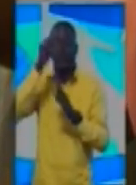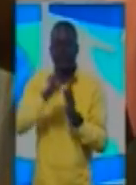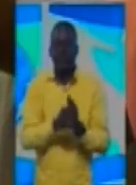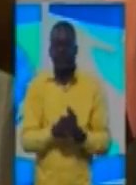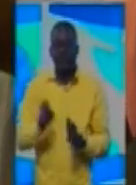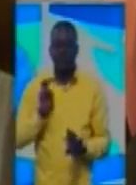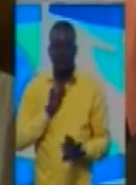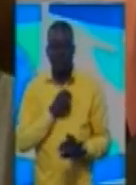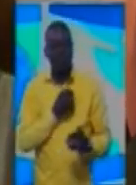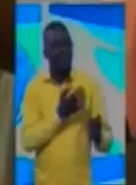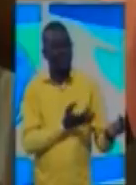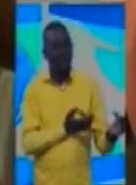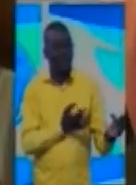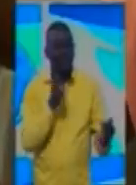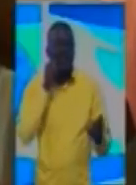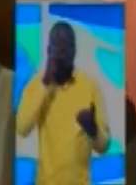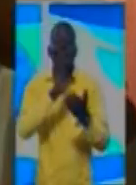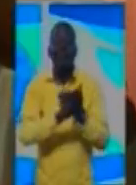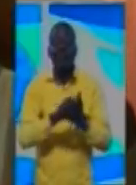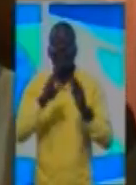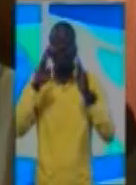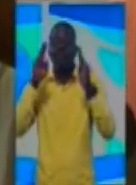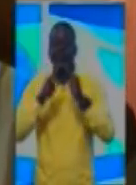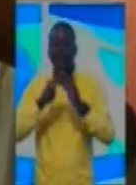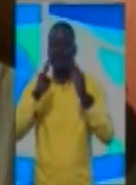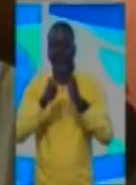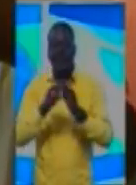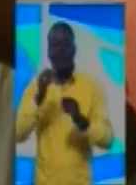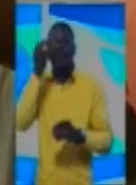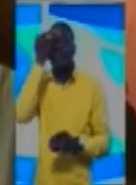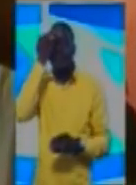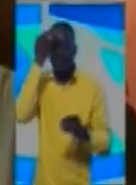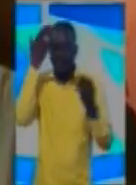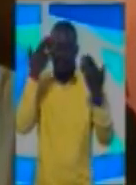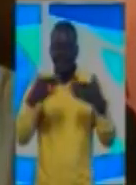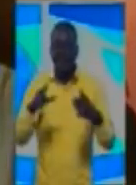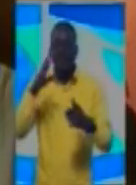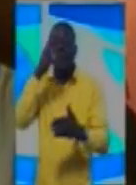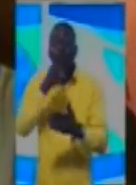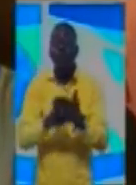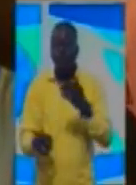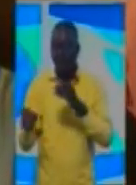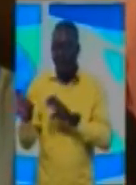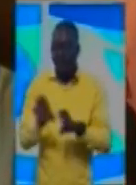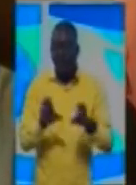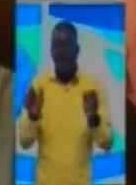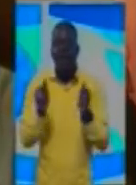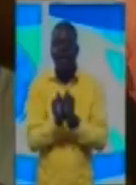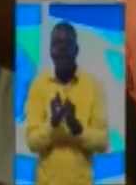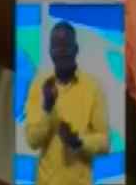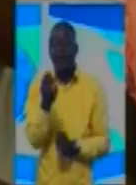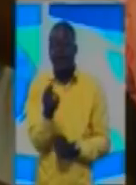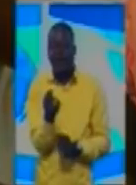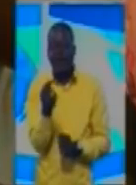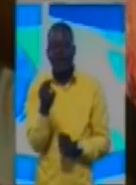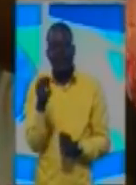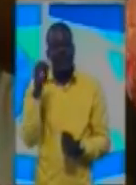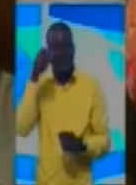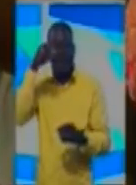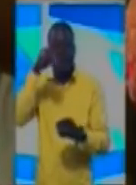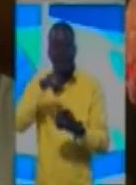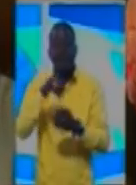que les femmes du milieu rural puissent savoir déjà quoi faire avec les graines des plantes de Jatropha